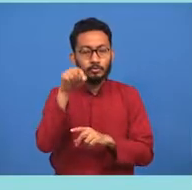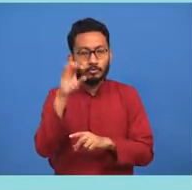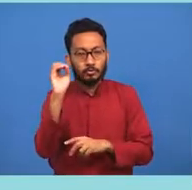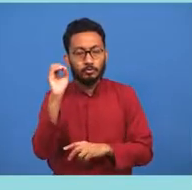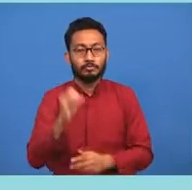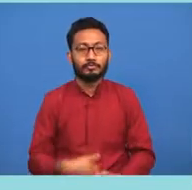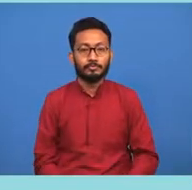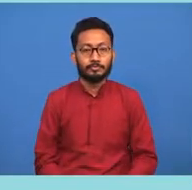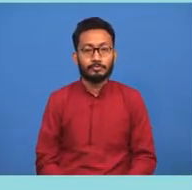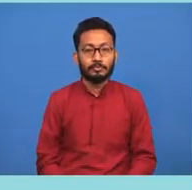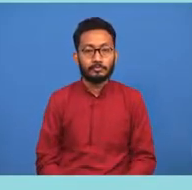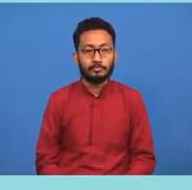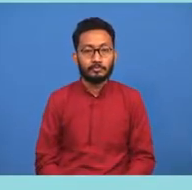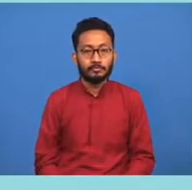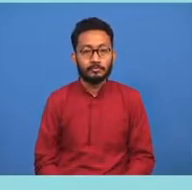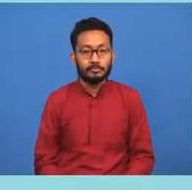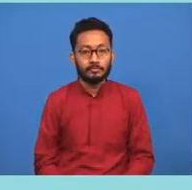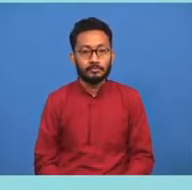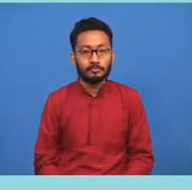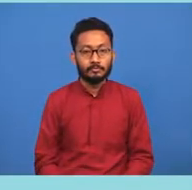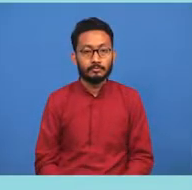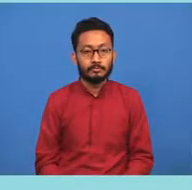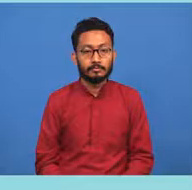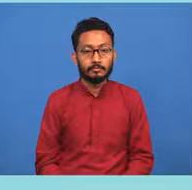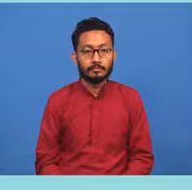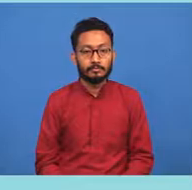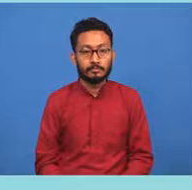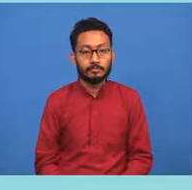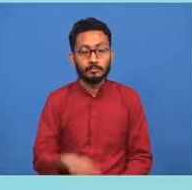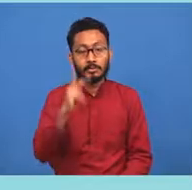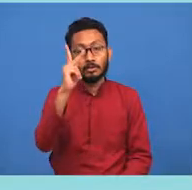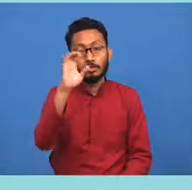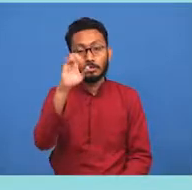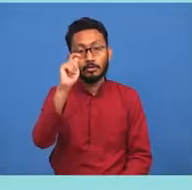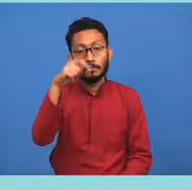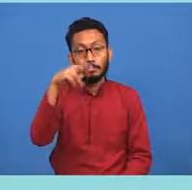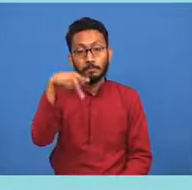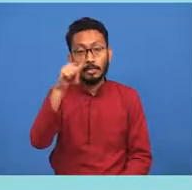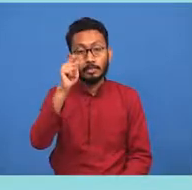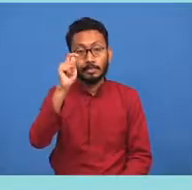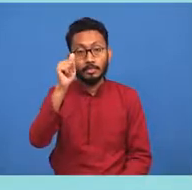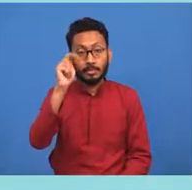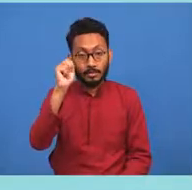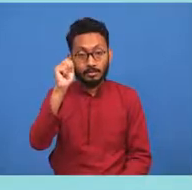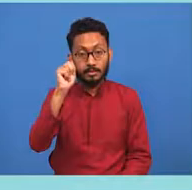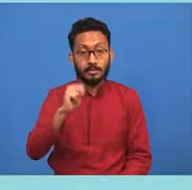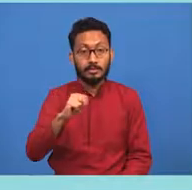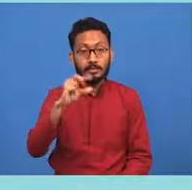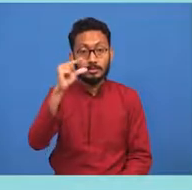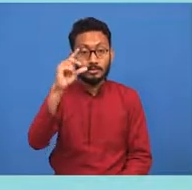Celsius. Ketumpatan larutan aqueous campuran adalah 1 gram per sentimeter